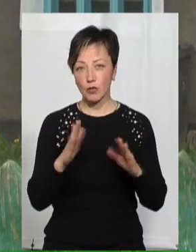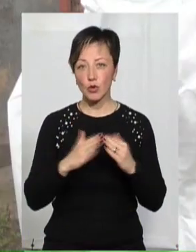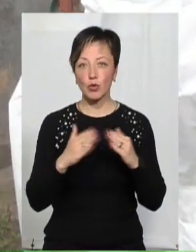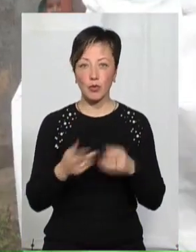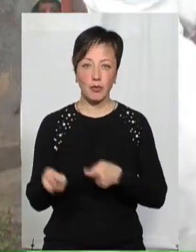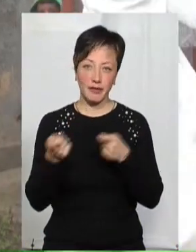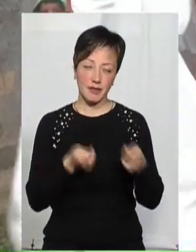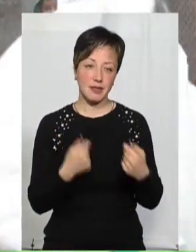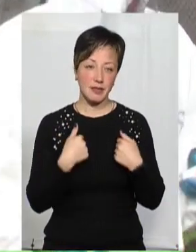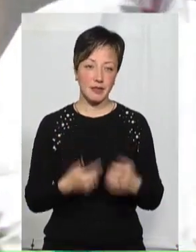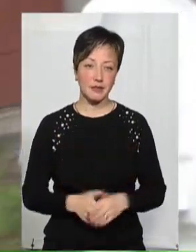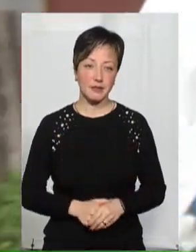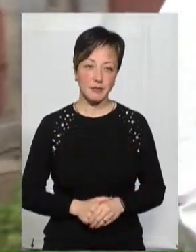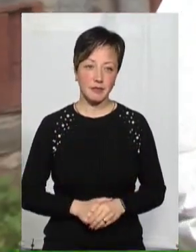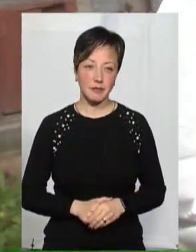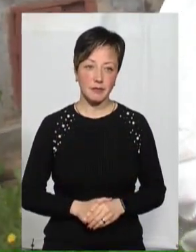привезли.